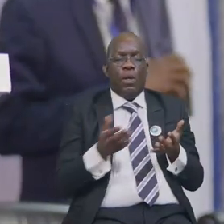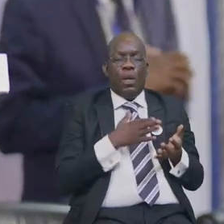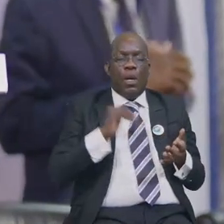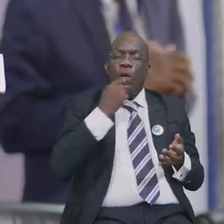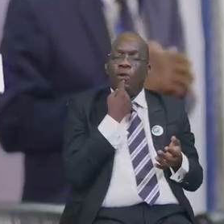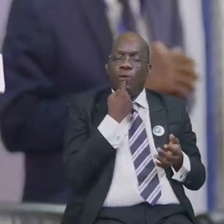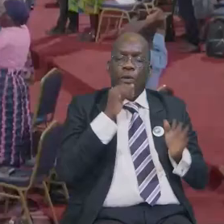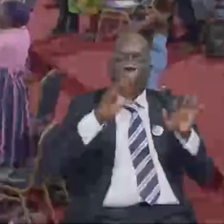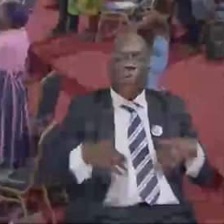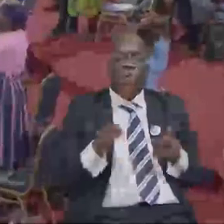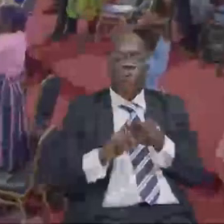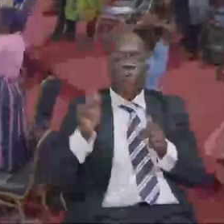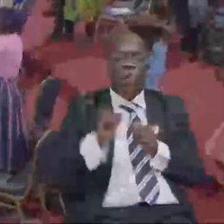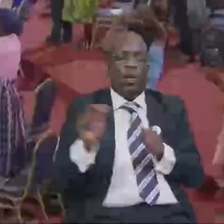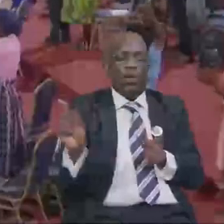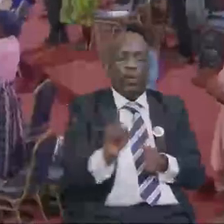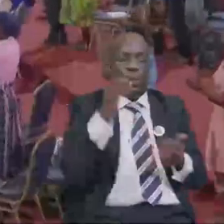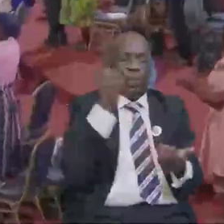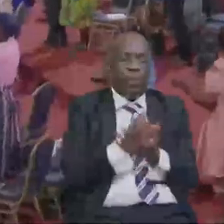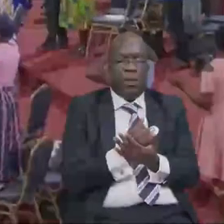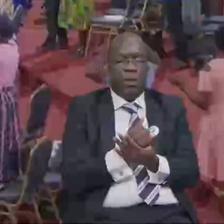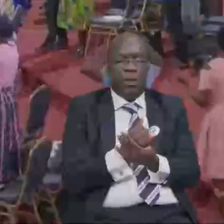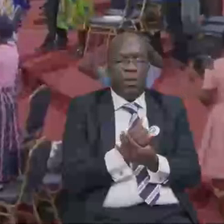Donne la passion, le zèle à tout le monde.